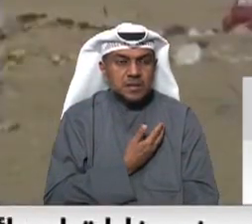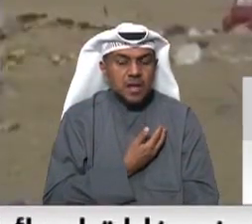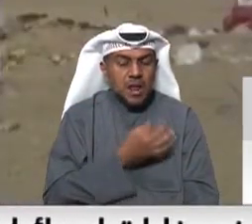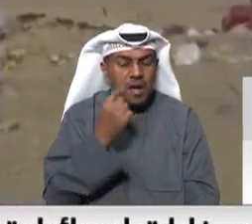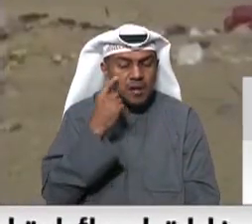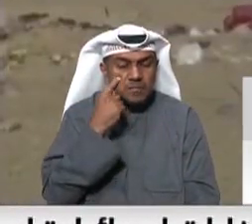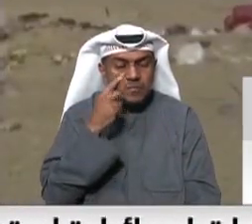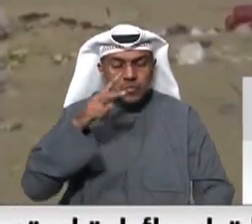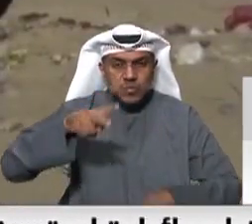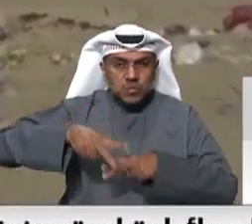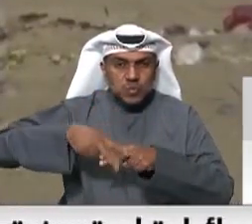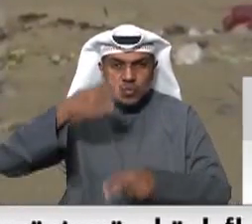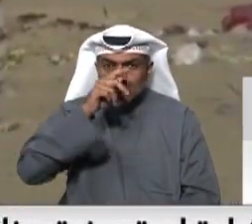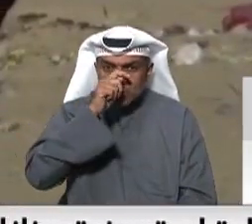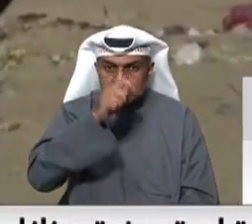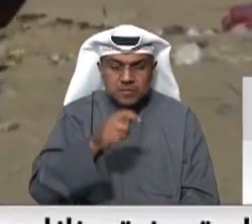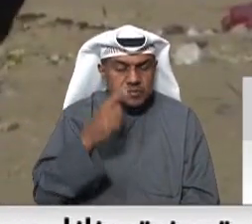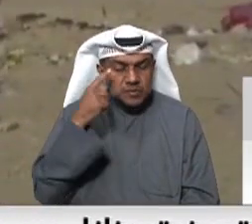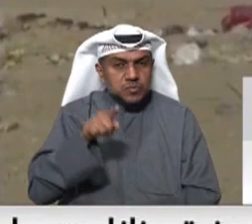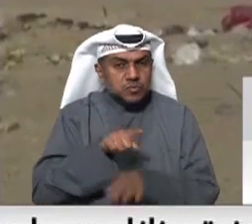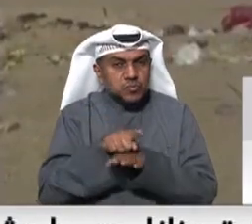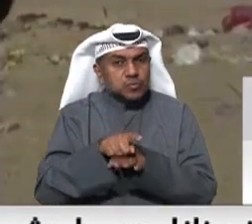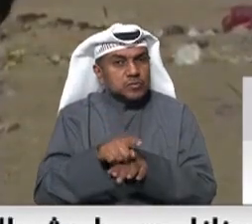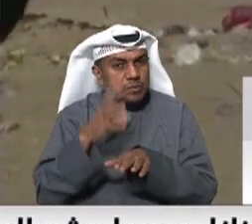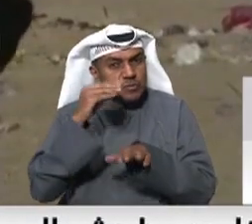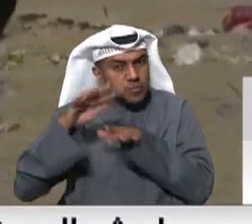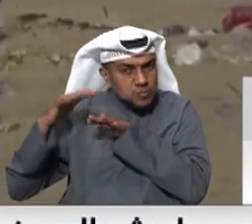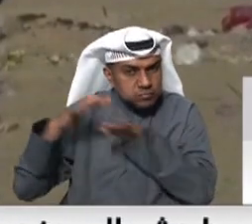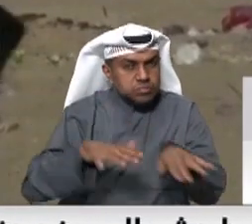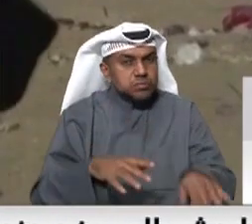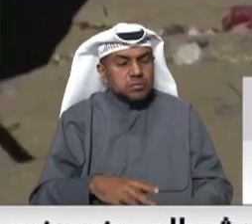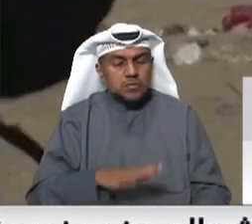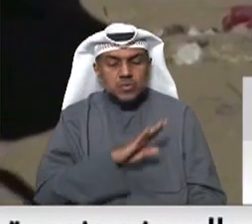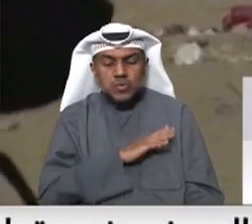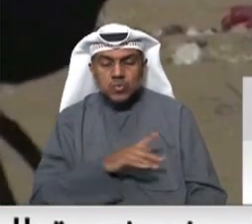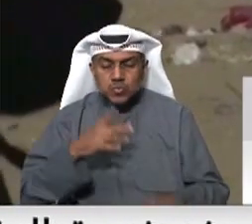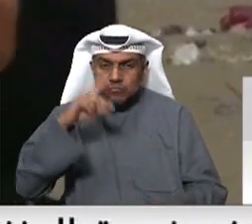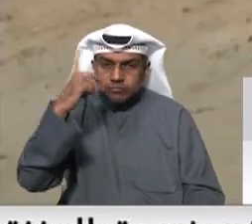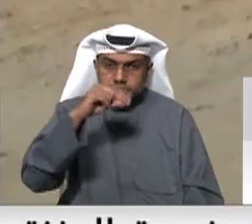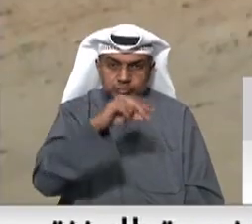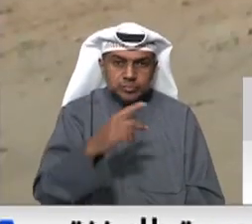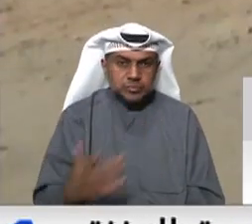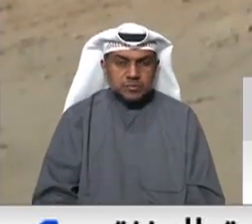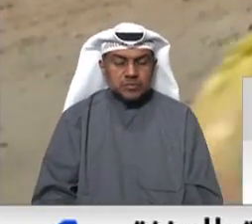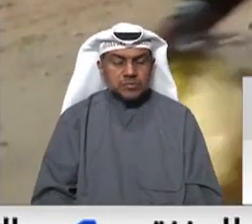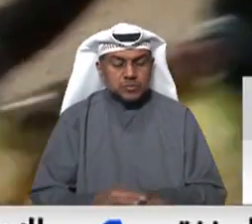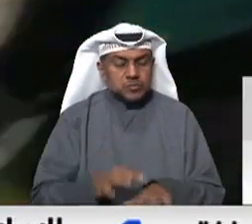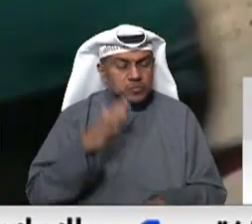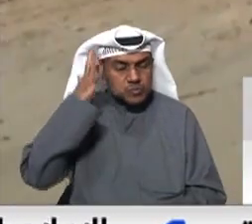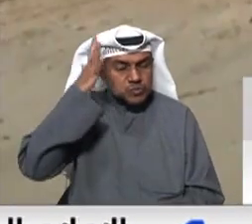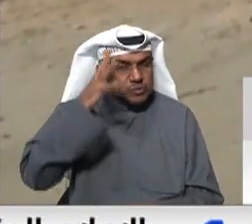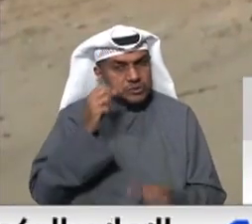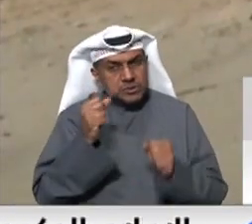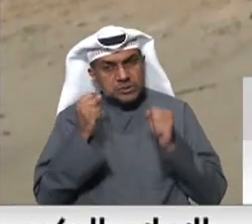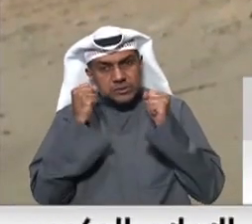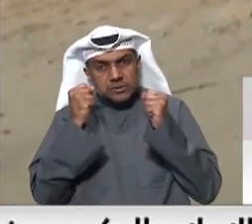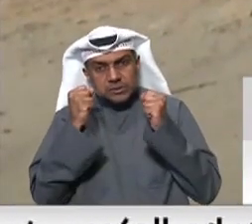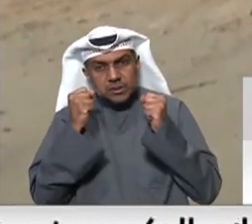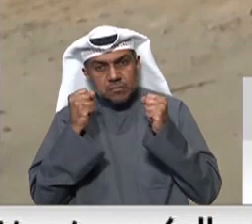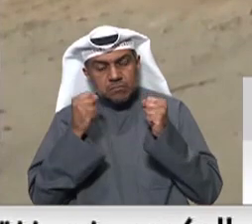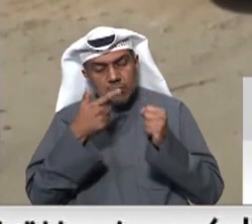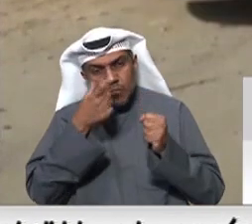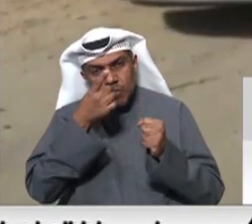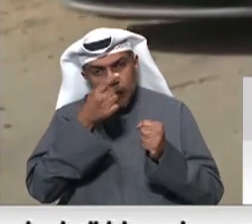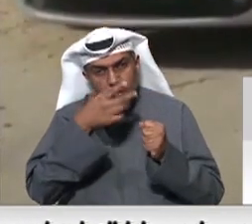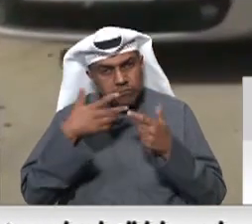تستعد لتنفيذ هجوم بري على اخر ملاد للنازحين في رفح وهو ما اثار قلقا واسعا حول كارثه ومجزره